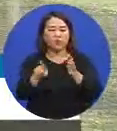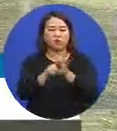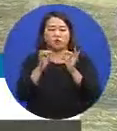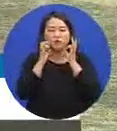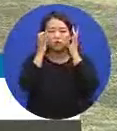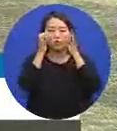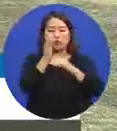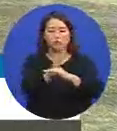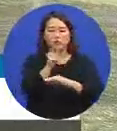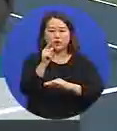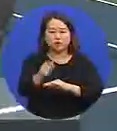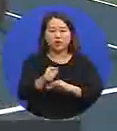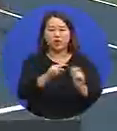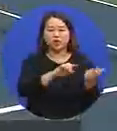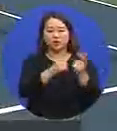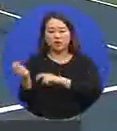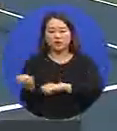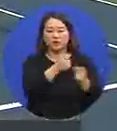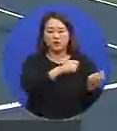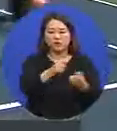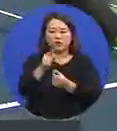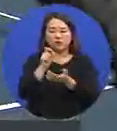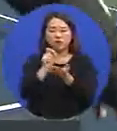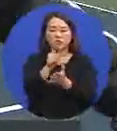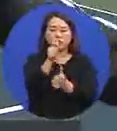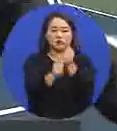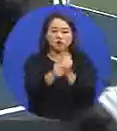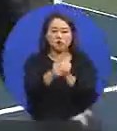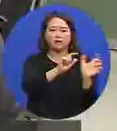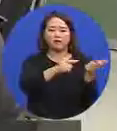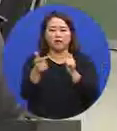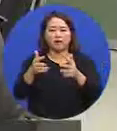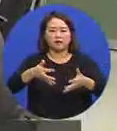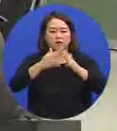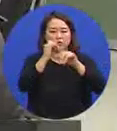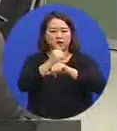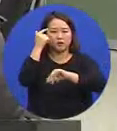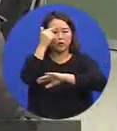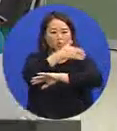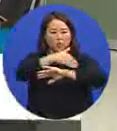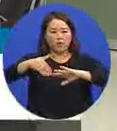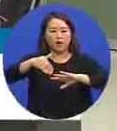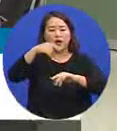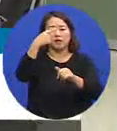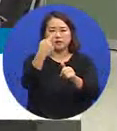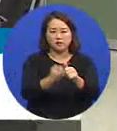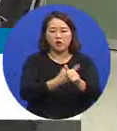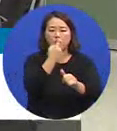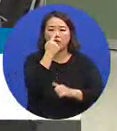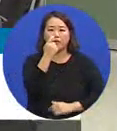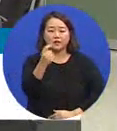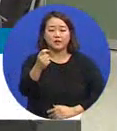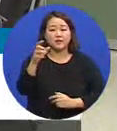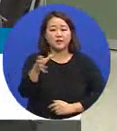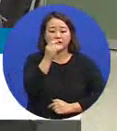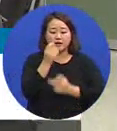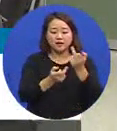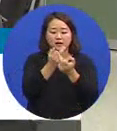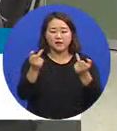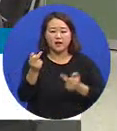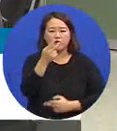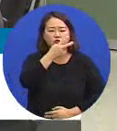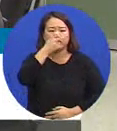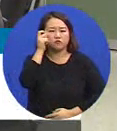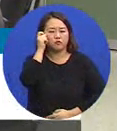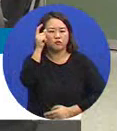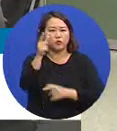위해 실외 테니스장과 축구장 등을 지을 예정입니다. 천혜의 지리산과 우수한 스포츠 인프라를